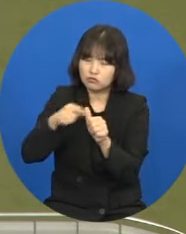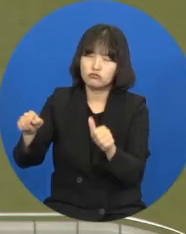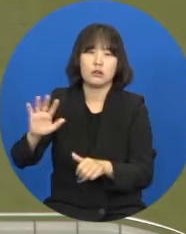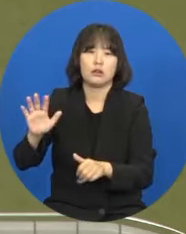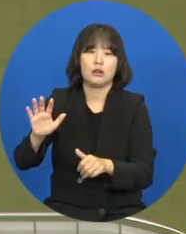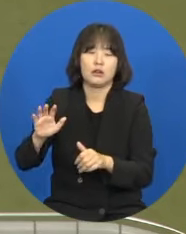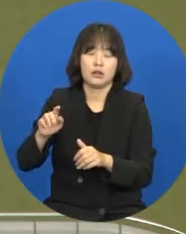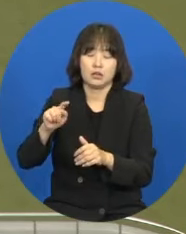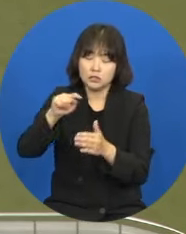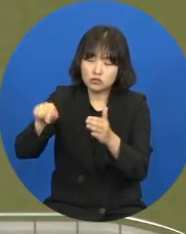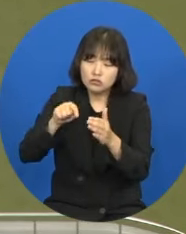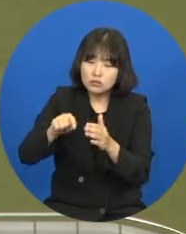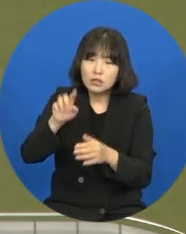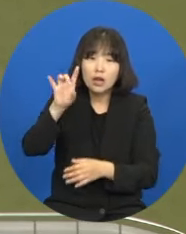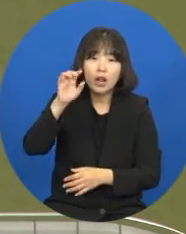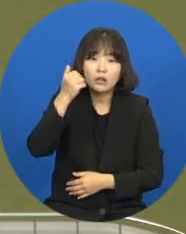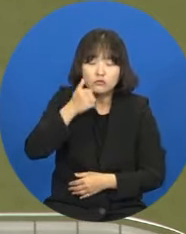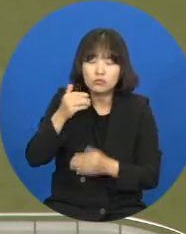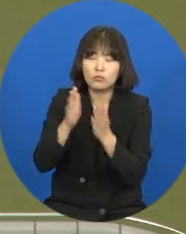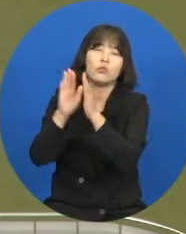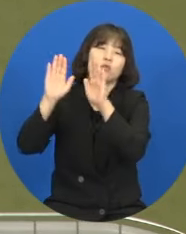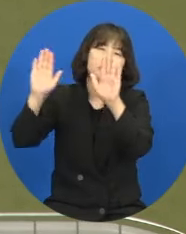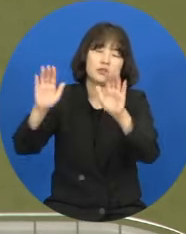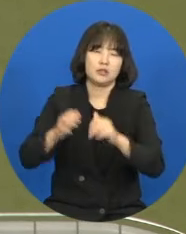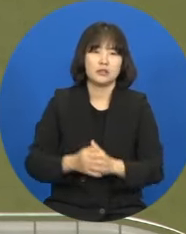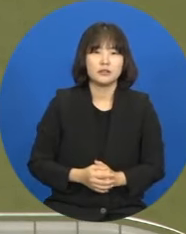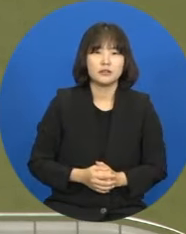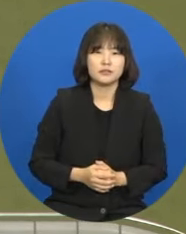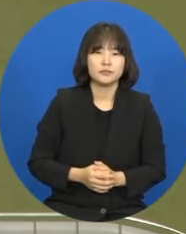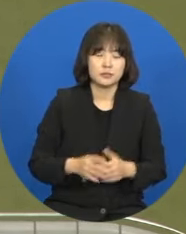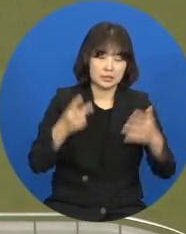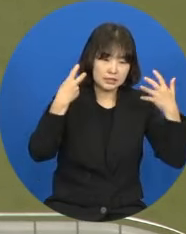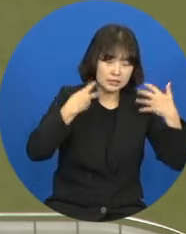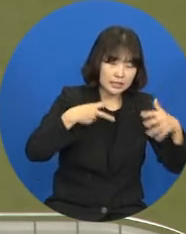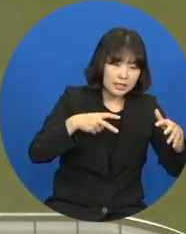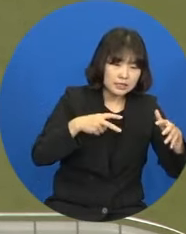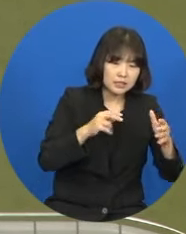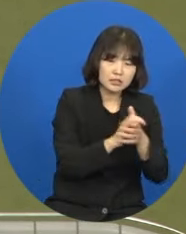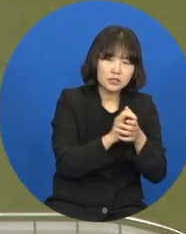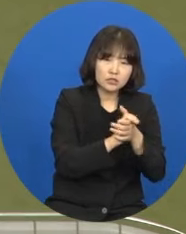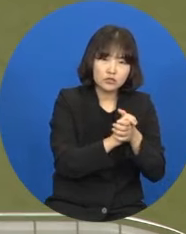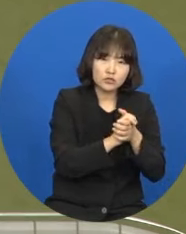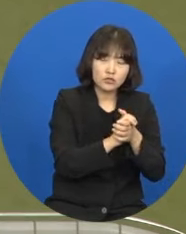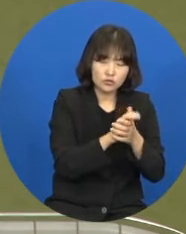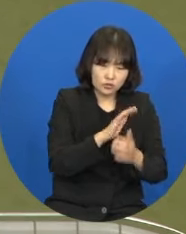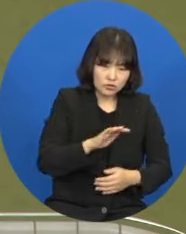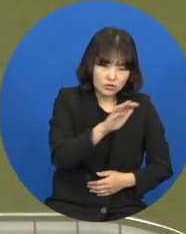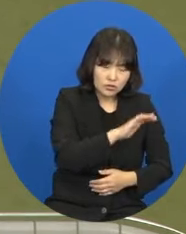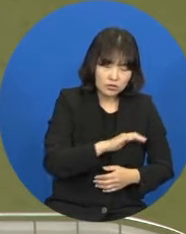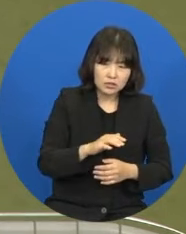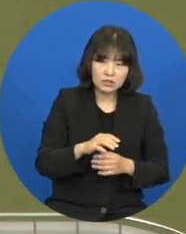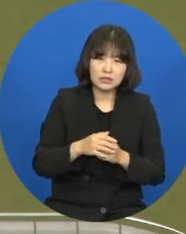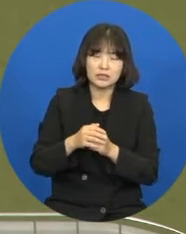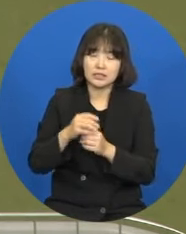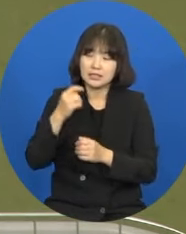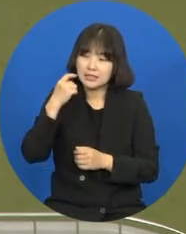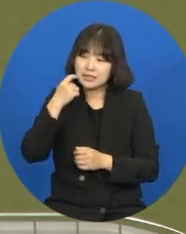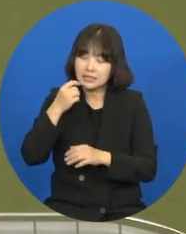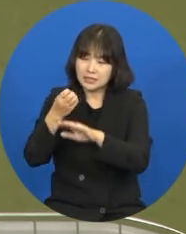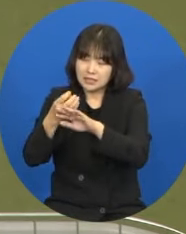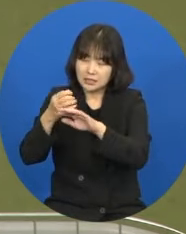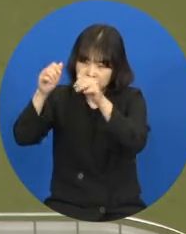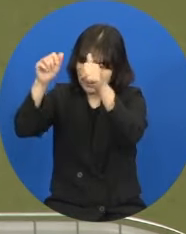건데요 다니엘과 새 친구들이 금상에 절하라 거기에 거절합니다 차라리 죽을지언정